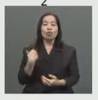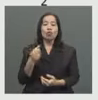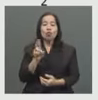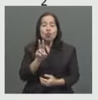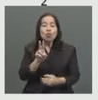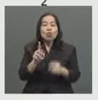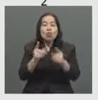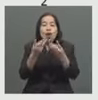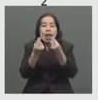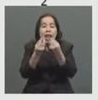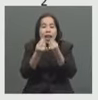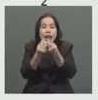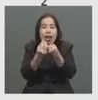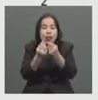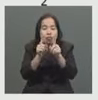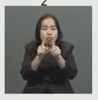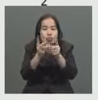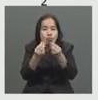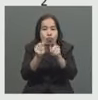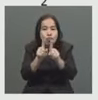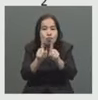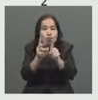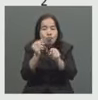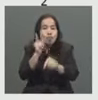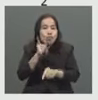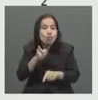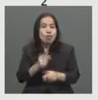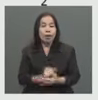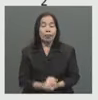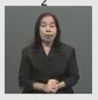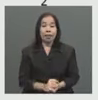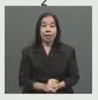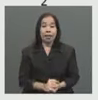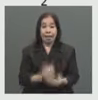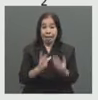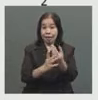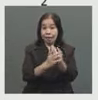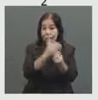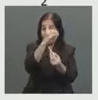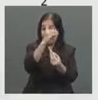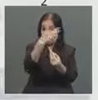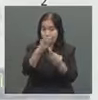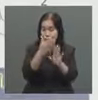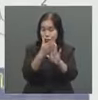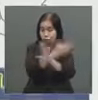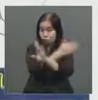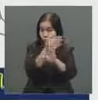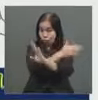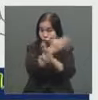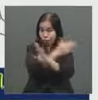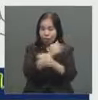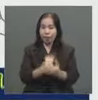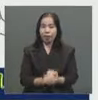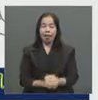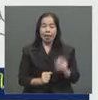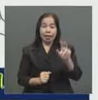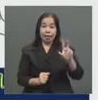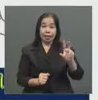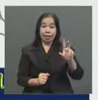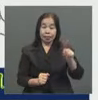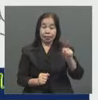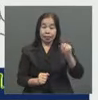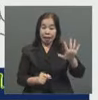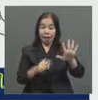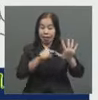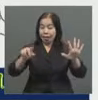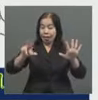2หลักอยู่มาดูในช่วงเวลาประมาณ1สัปดาห์ช่วงก่อนสิ้นเดือนนี้คือ 25